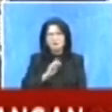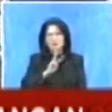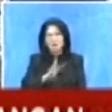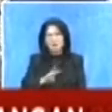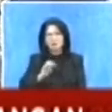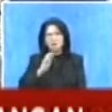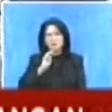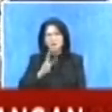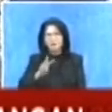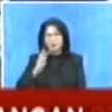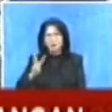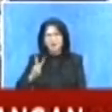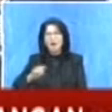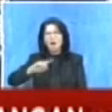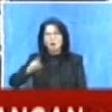Rp333,2